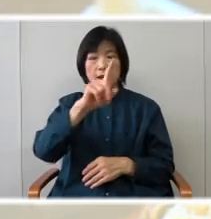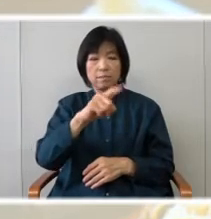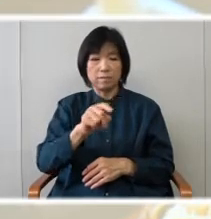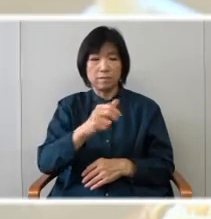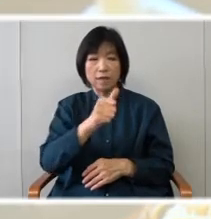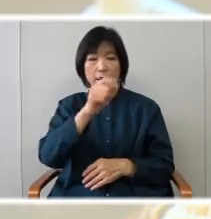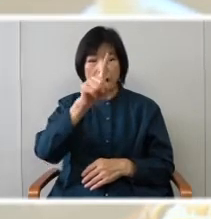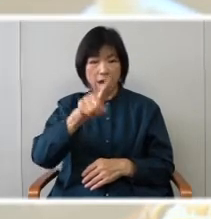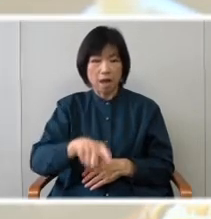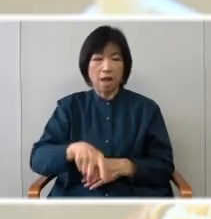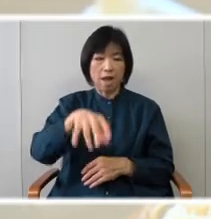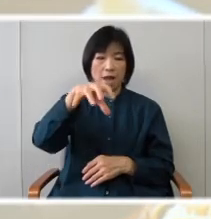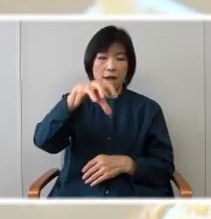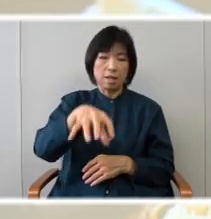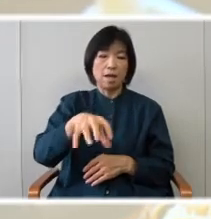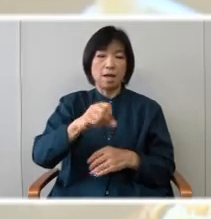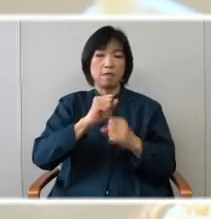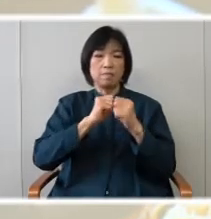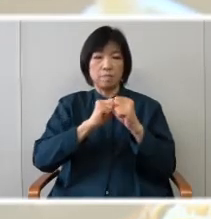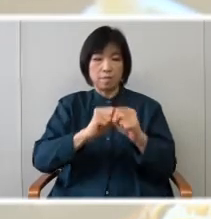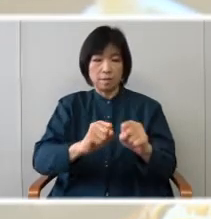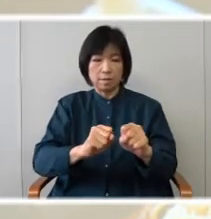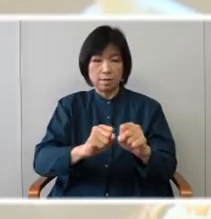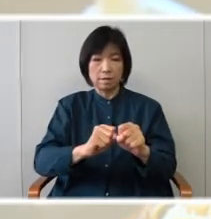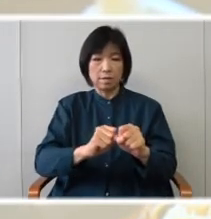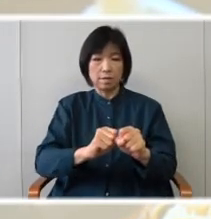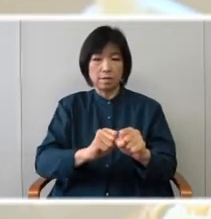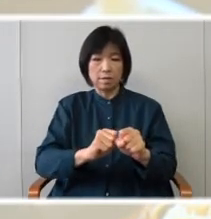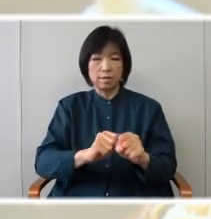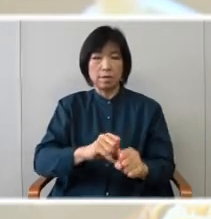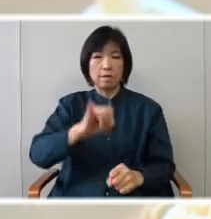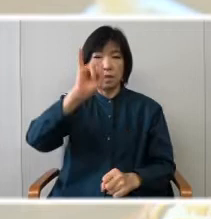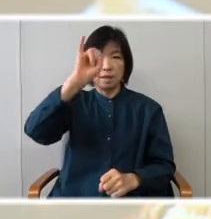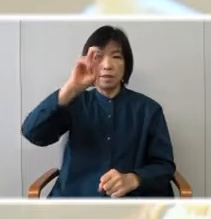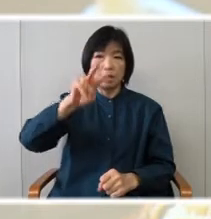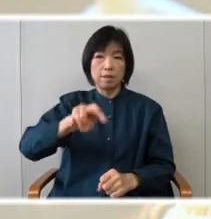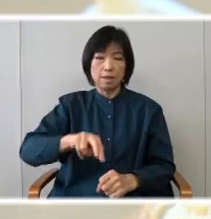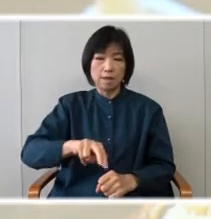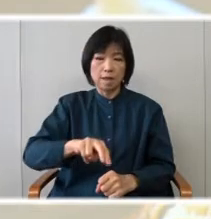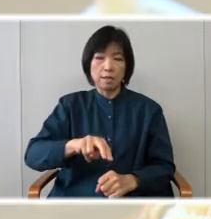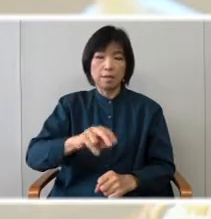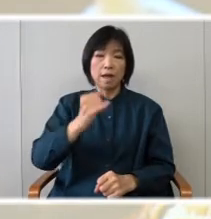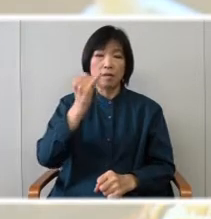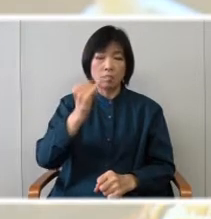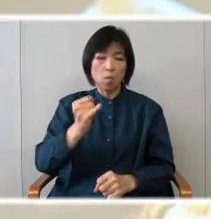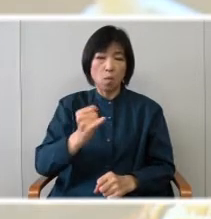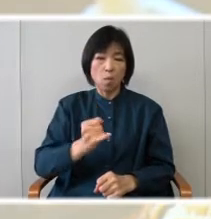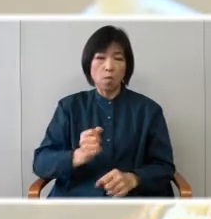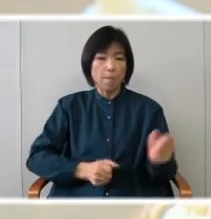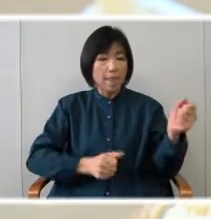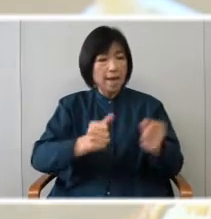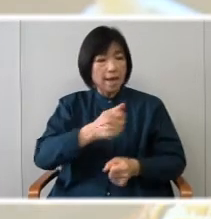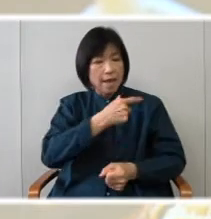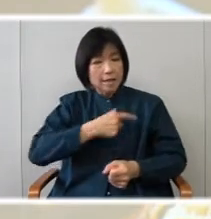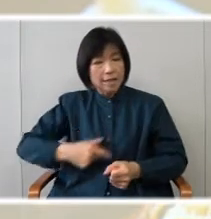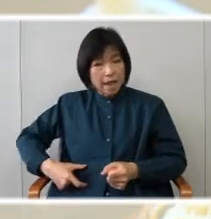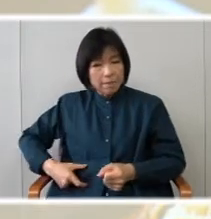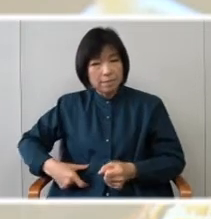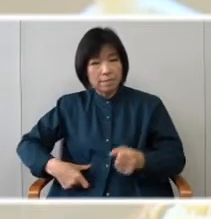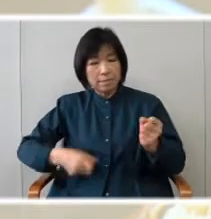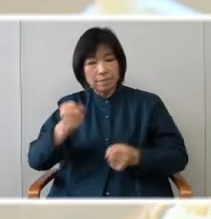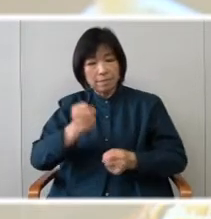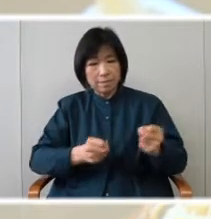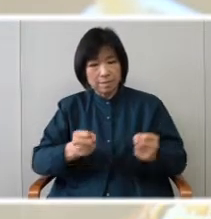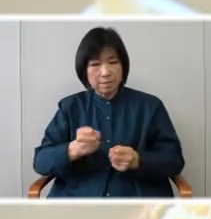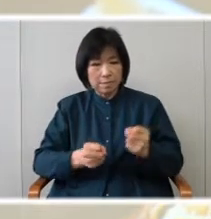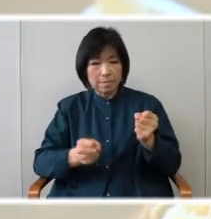それから伊那ちゃんの駅伝カーニバルが10月の10日、稲谷の有